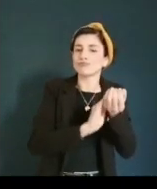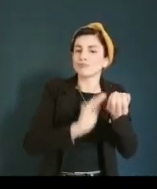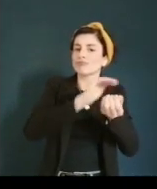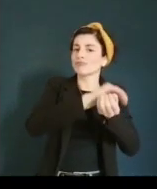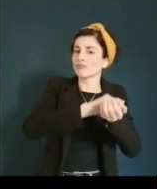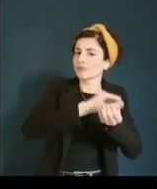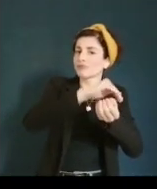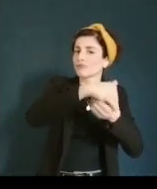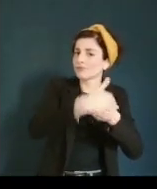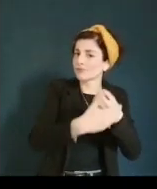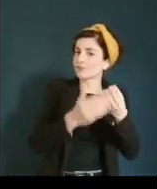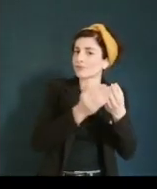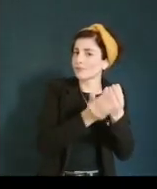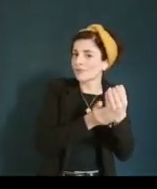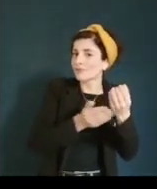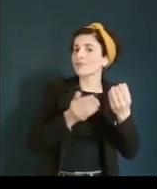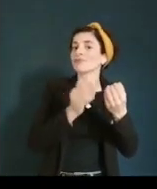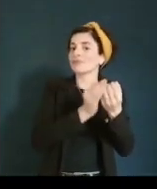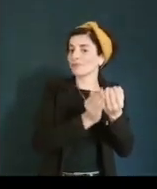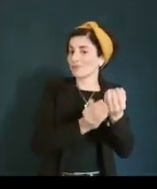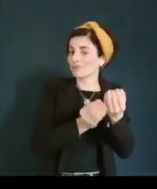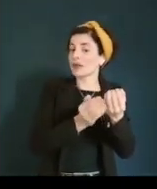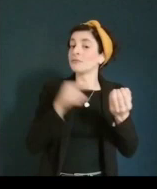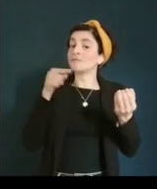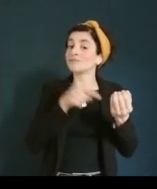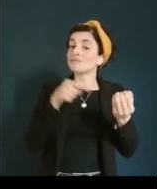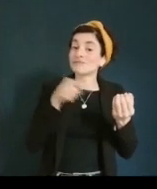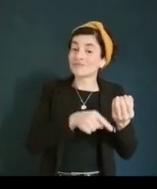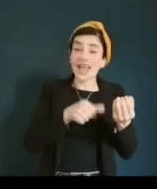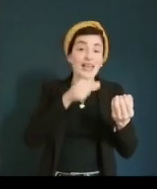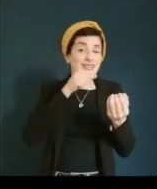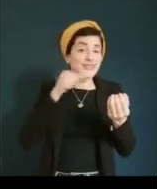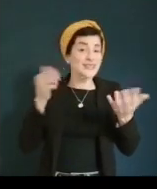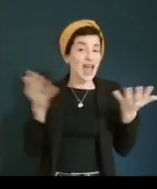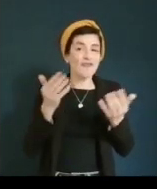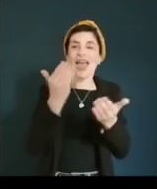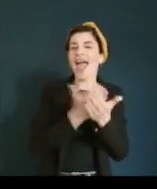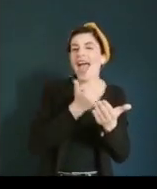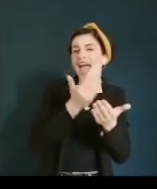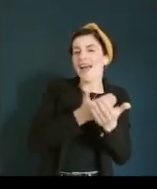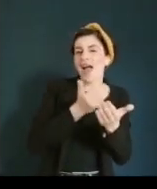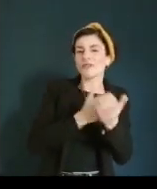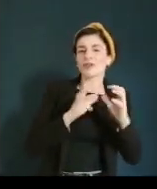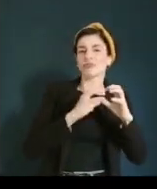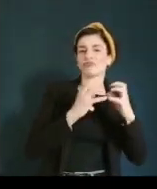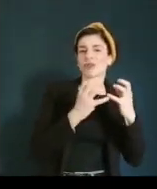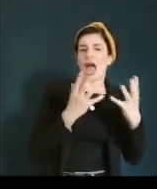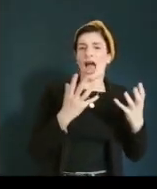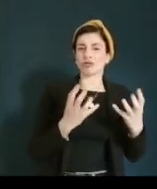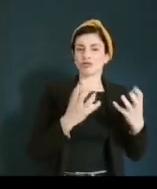sulla parte esterna il vostro pane. Questo aiuterà a non far asciugare troppo la crosta durante